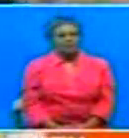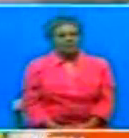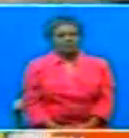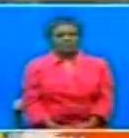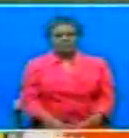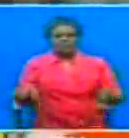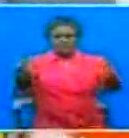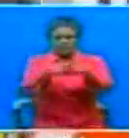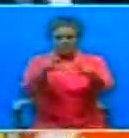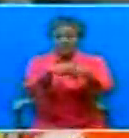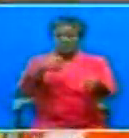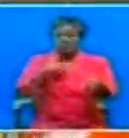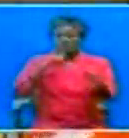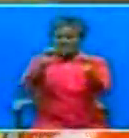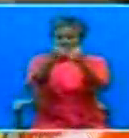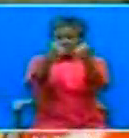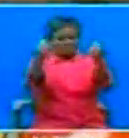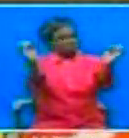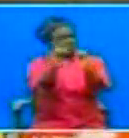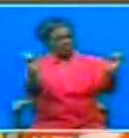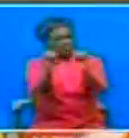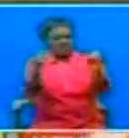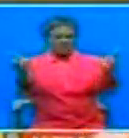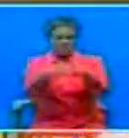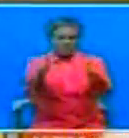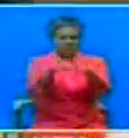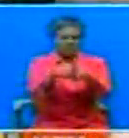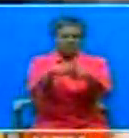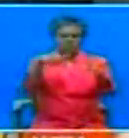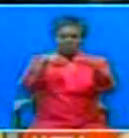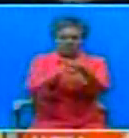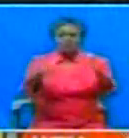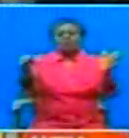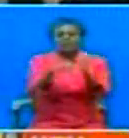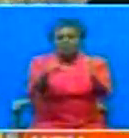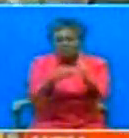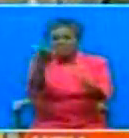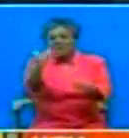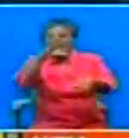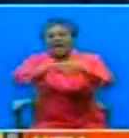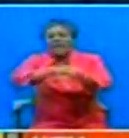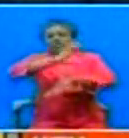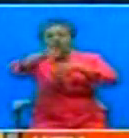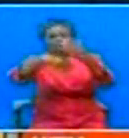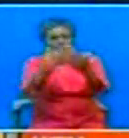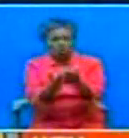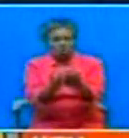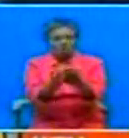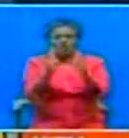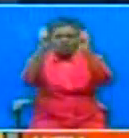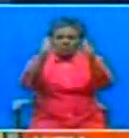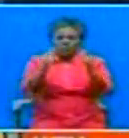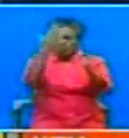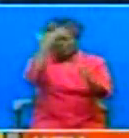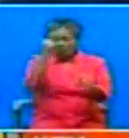Hata nasi atukusazwa kwenye zogo hilo, ikawa mtego wa panya kuingia waliomo na wasiokuwemo. Tumegoma kwa sababu ya haki